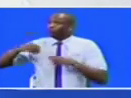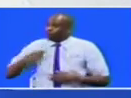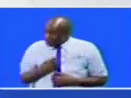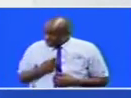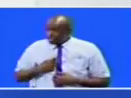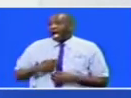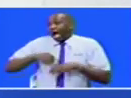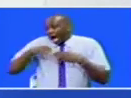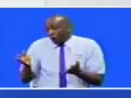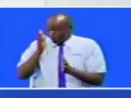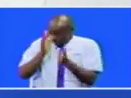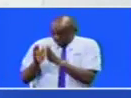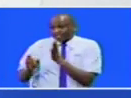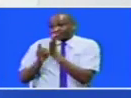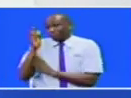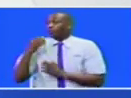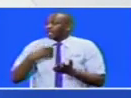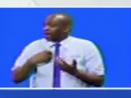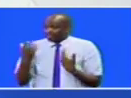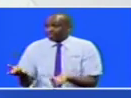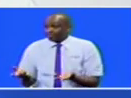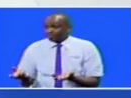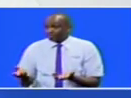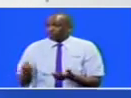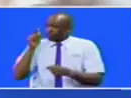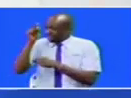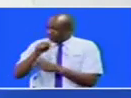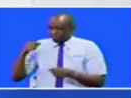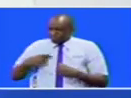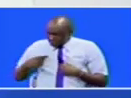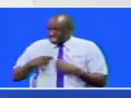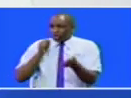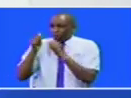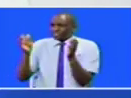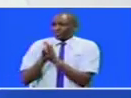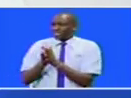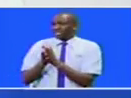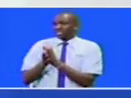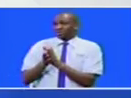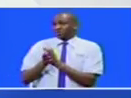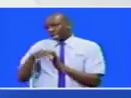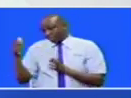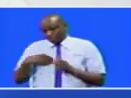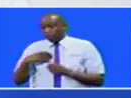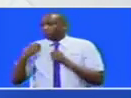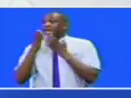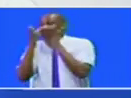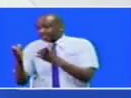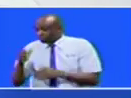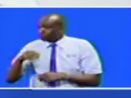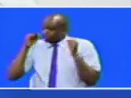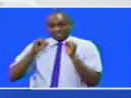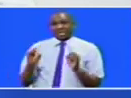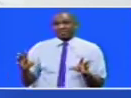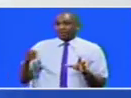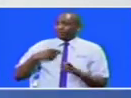kwa mipango ambayo tumewekea watu wa Mombasa. So therefore, I am not in competition, na wala si report kwa mtu mimi. Mimi